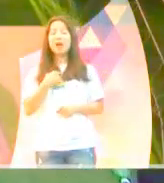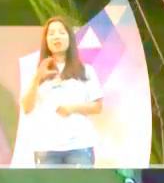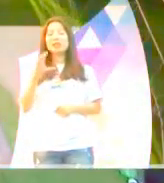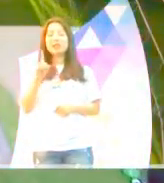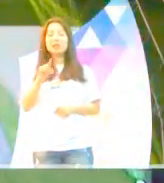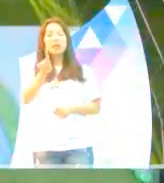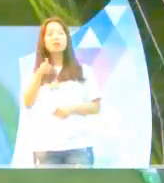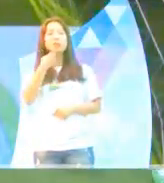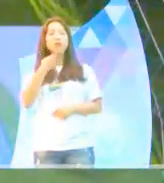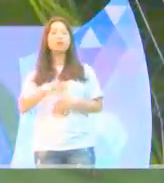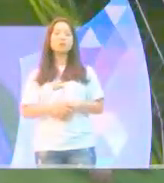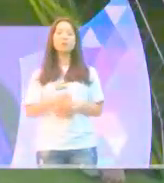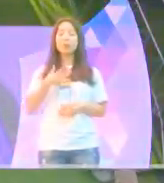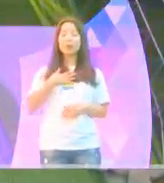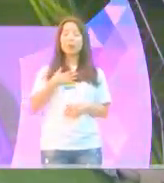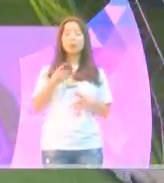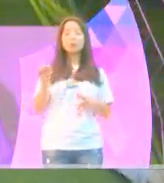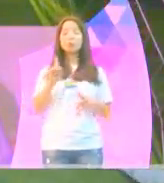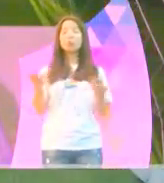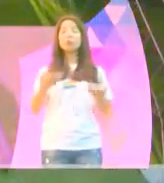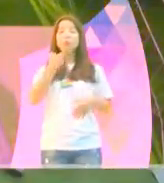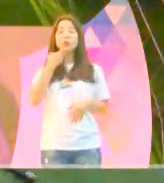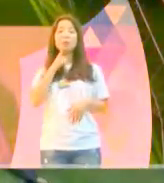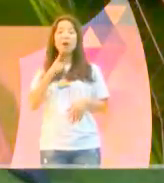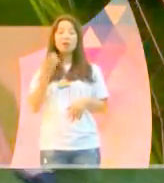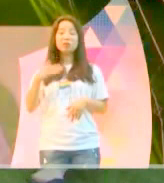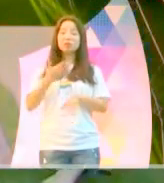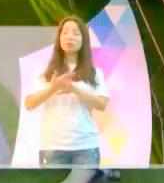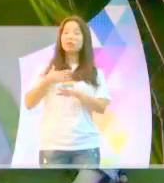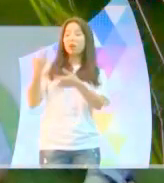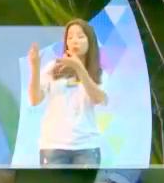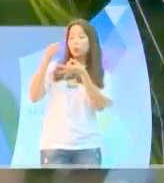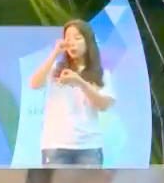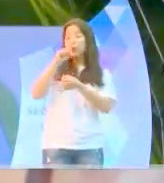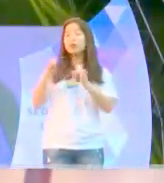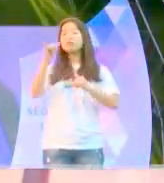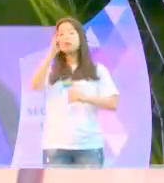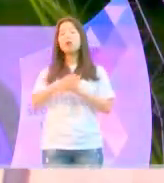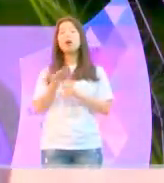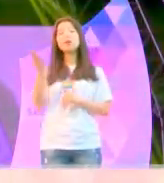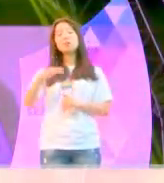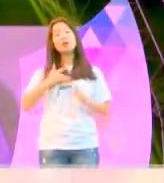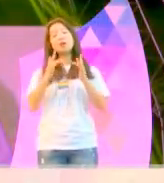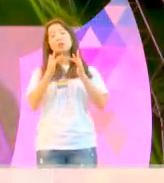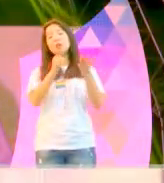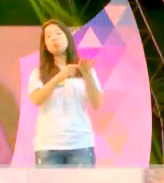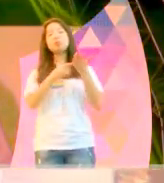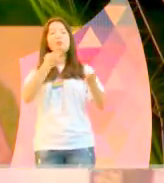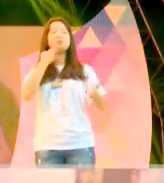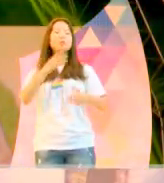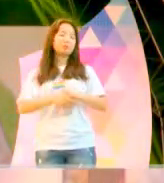장도 없는데 안 한다고 하기에 나 찾아주시는 이분들 뭔데 하지만 포탈에 눈은 나오네